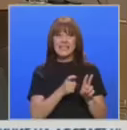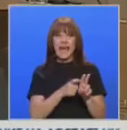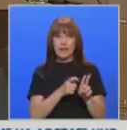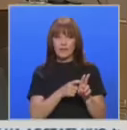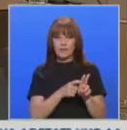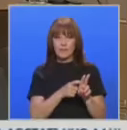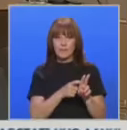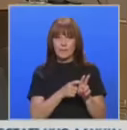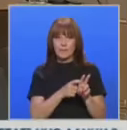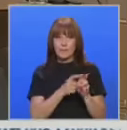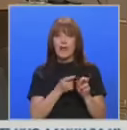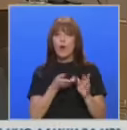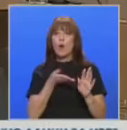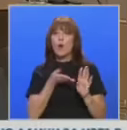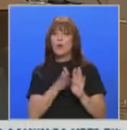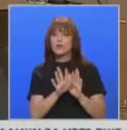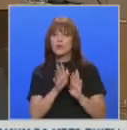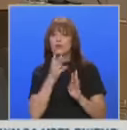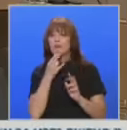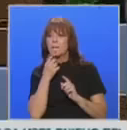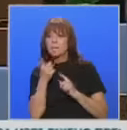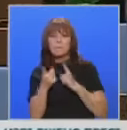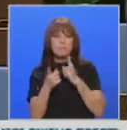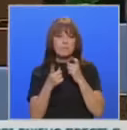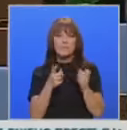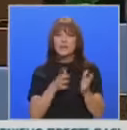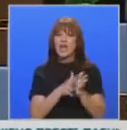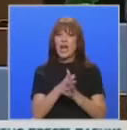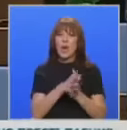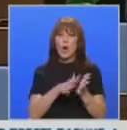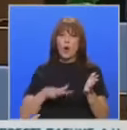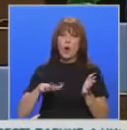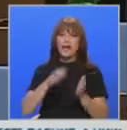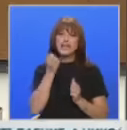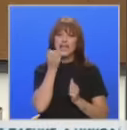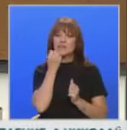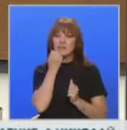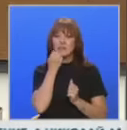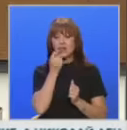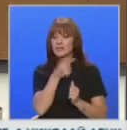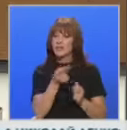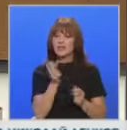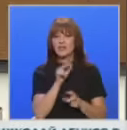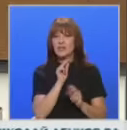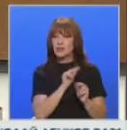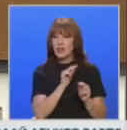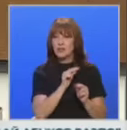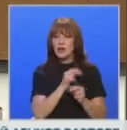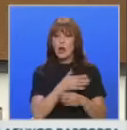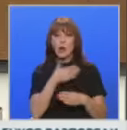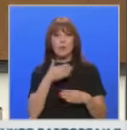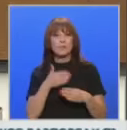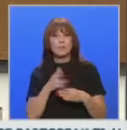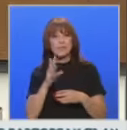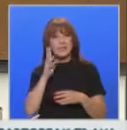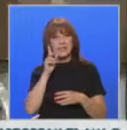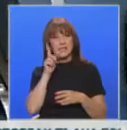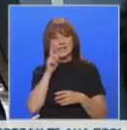и антураж, а отидете да питате местните хора или отидете в селата в Странджа, те ще ви кажат това. Последните три дни гледам само тази